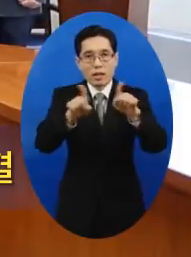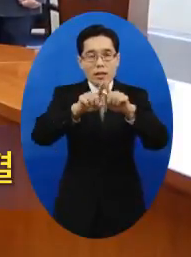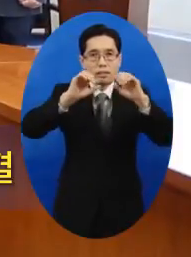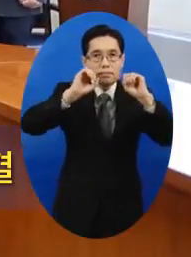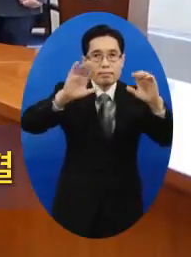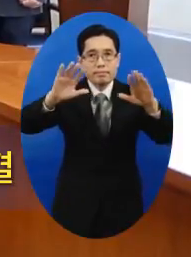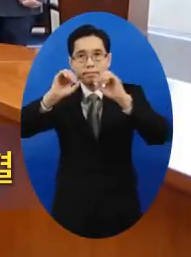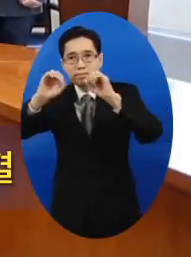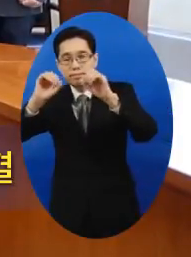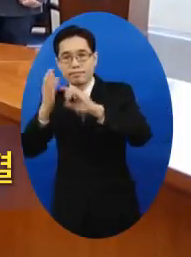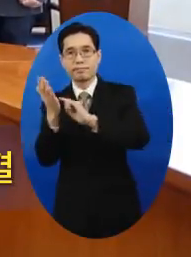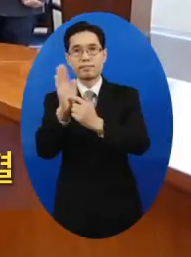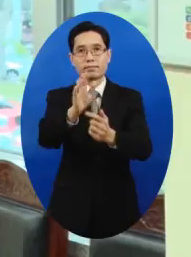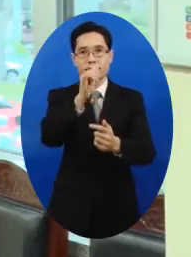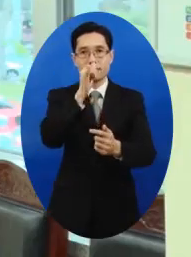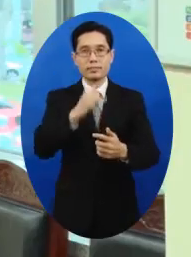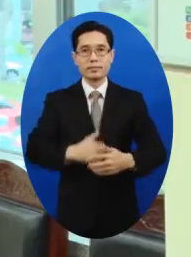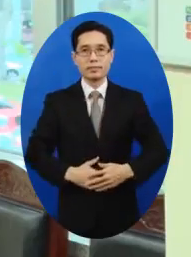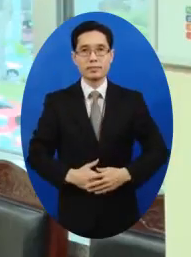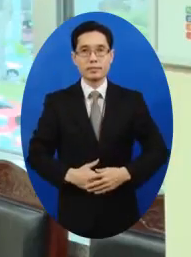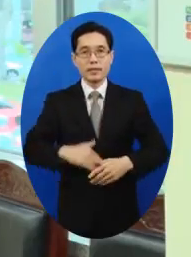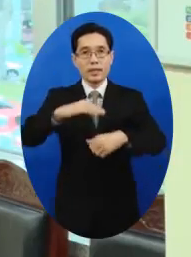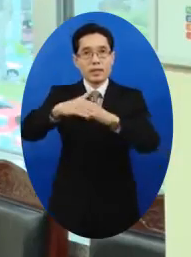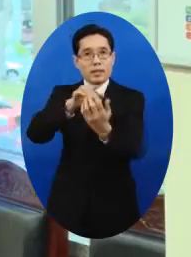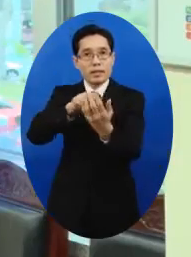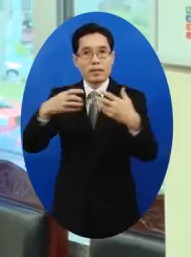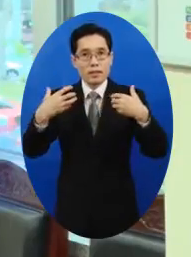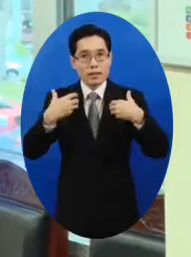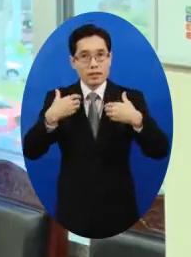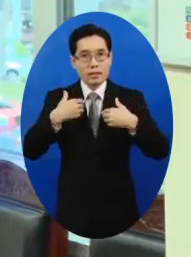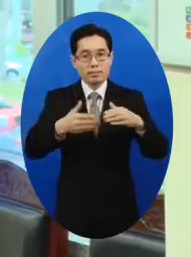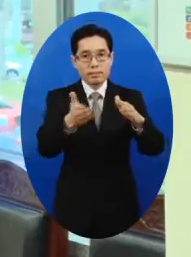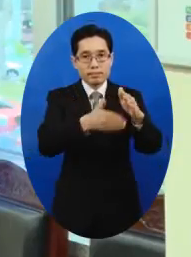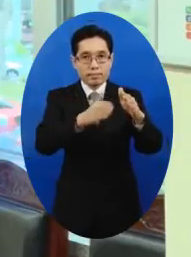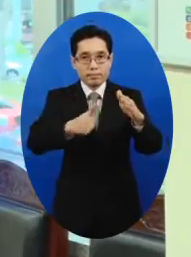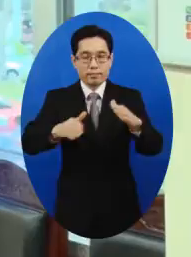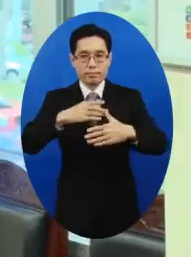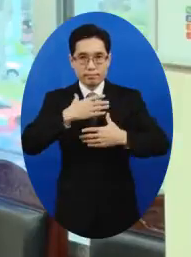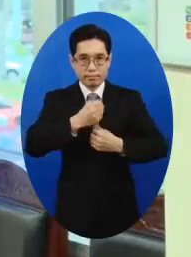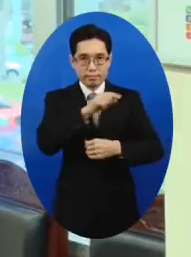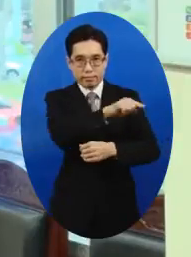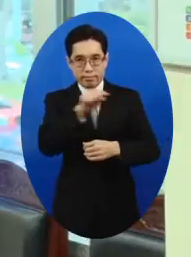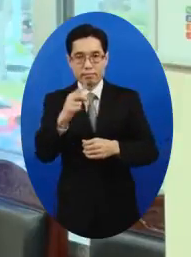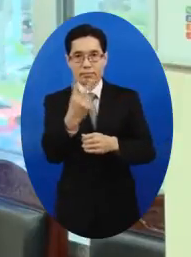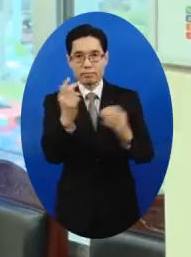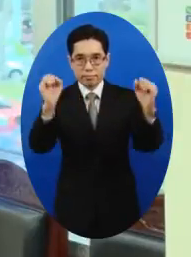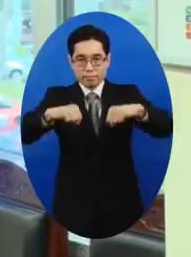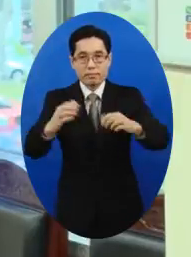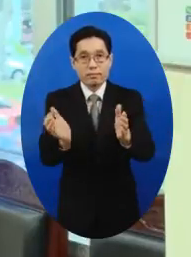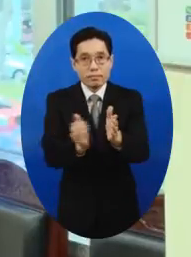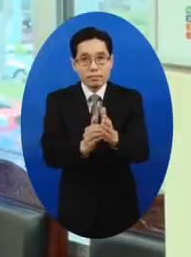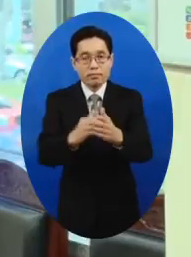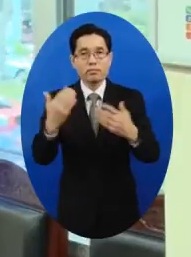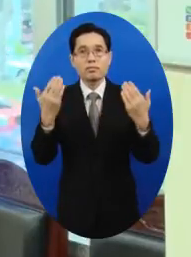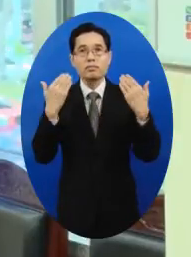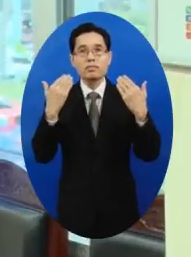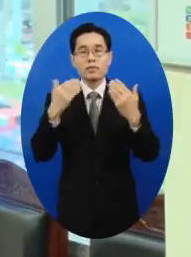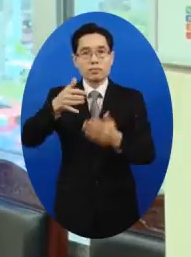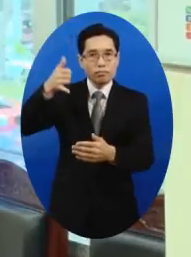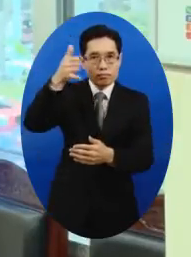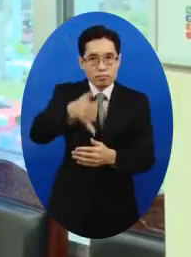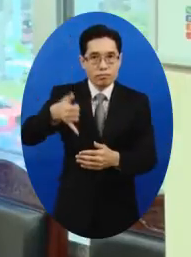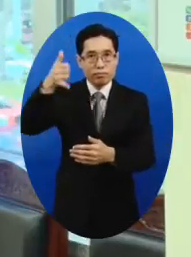홍보도 실시할 예정입니다 대구교육청 관전 보험 관광과 의 업무협약을 통해 학교 공사현장 안전 점검과